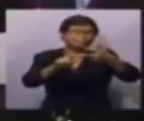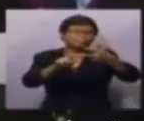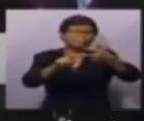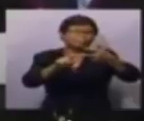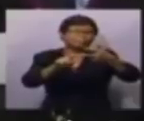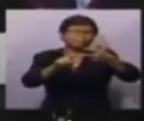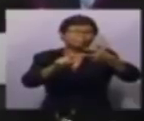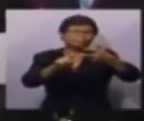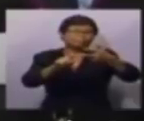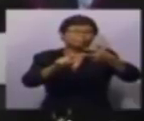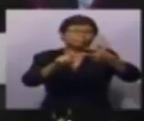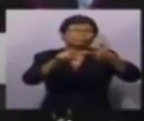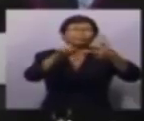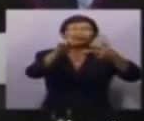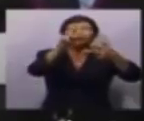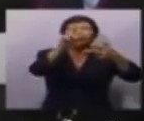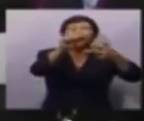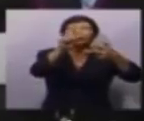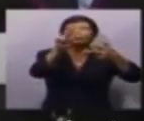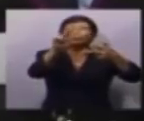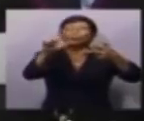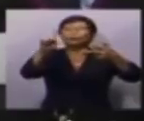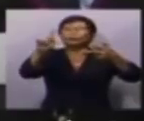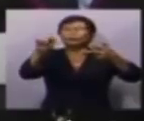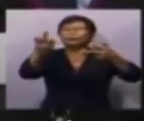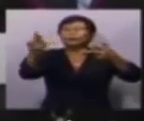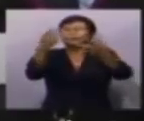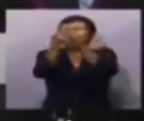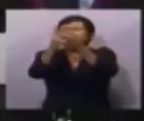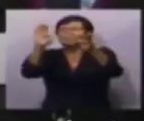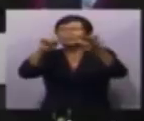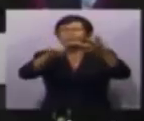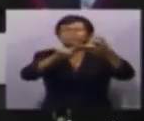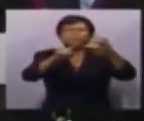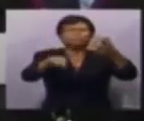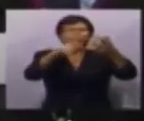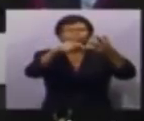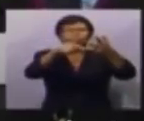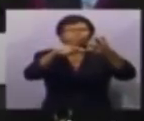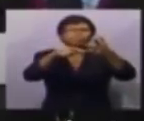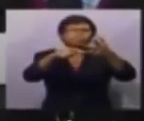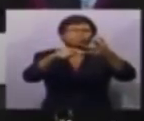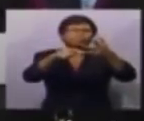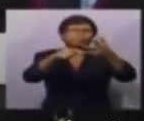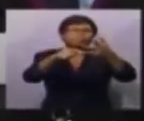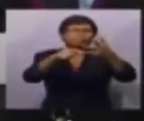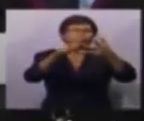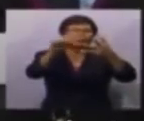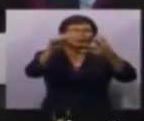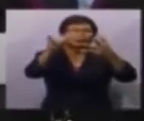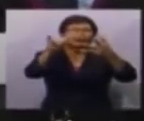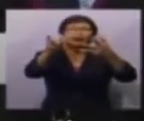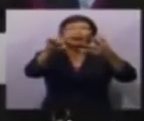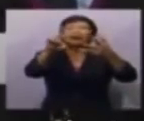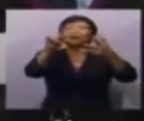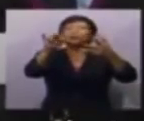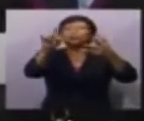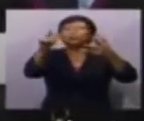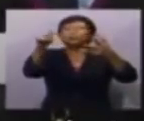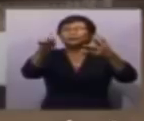Ketiga, Abdul Kadir bin Sainuddin, Bebas. Keempat, Ahyatuddin bin Daud,